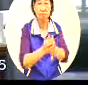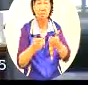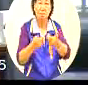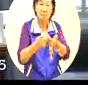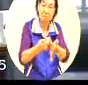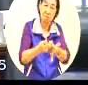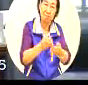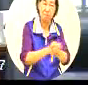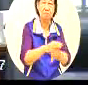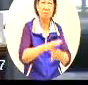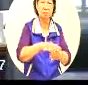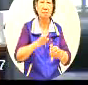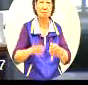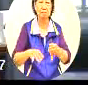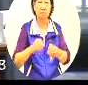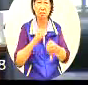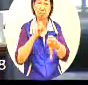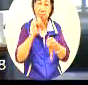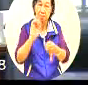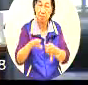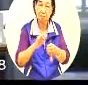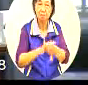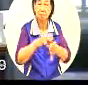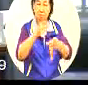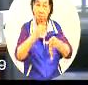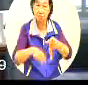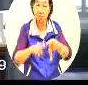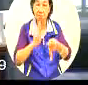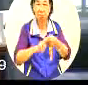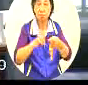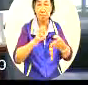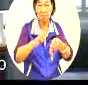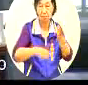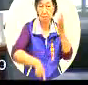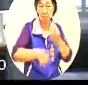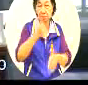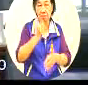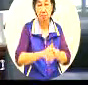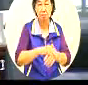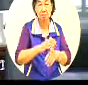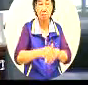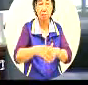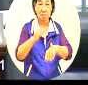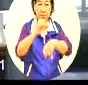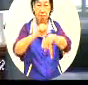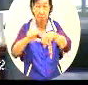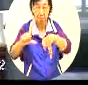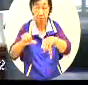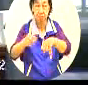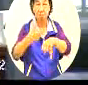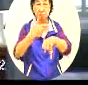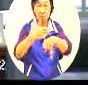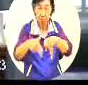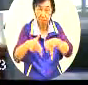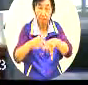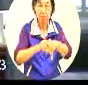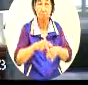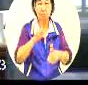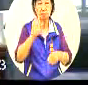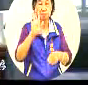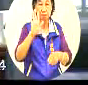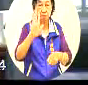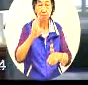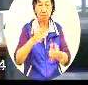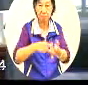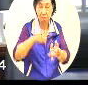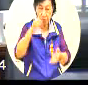事长，那么他有说明说，其实在尖峰的时刻五分钟到七分钟就会有一艘船，但是问